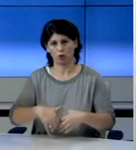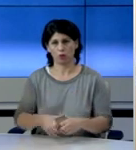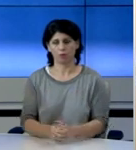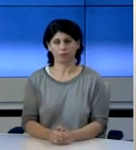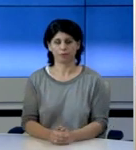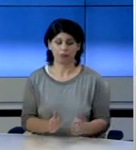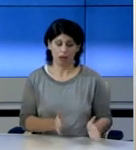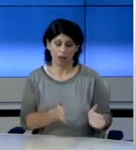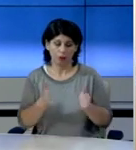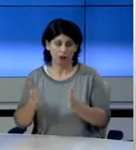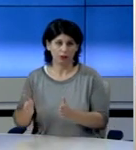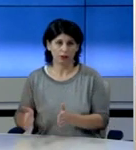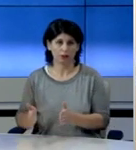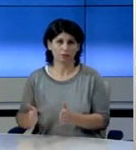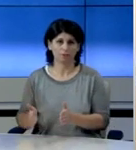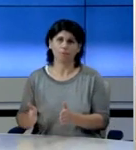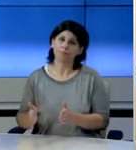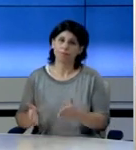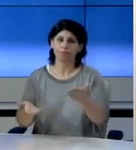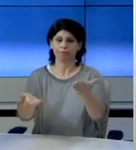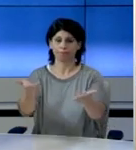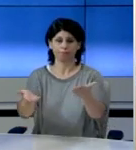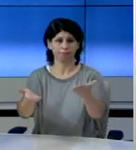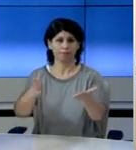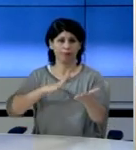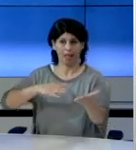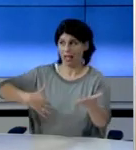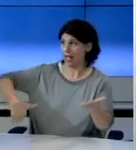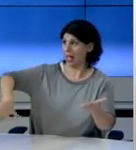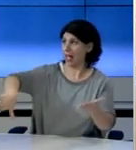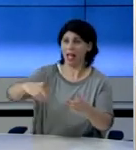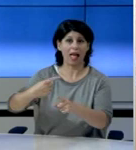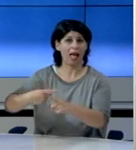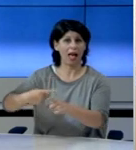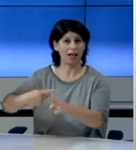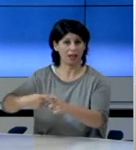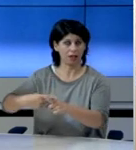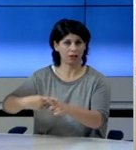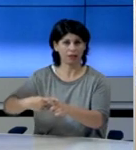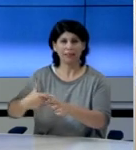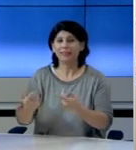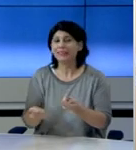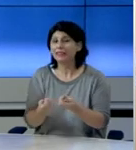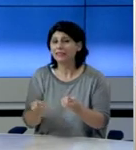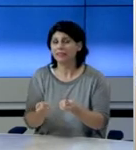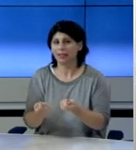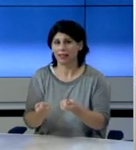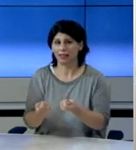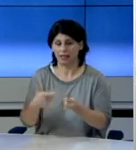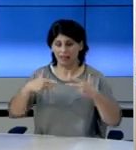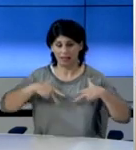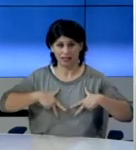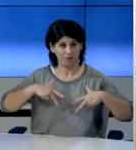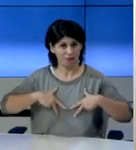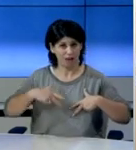Από την άλλη, ας συγκρίνει ο ελληνικός λαός τι έχει κάνει η κυβέρνηση των απόντων σήμερα